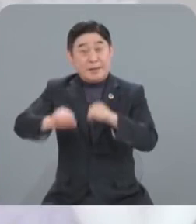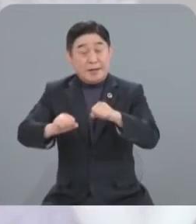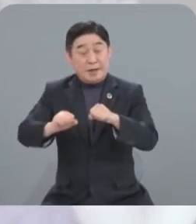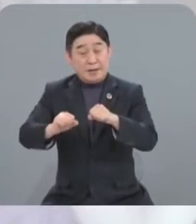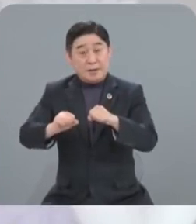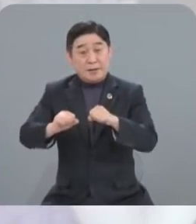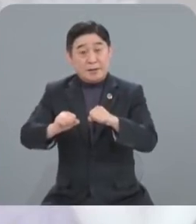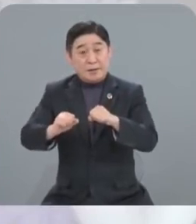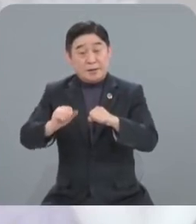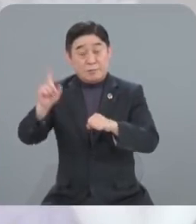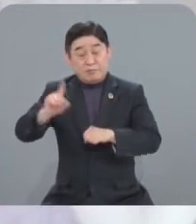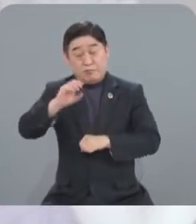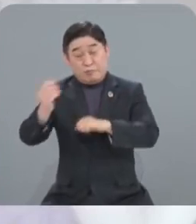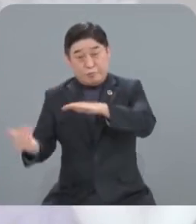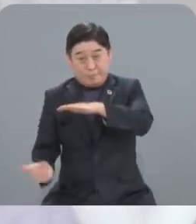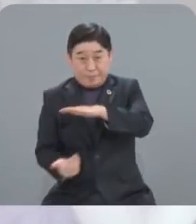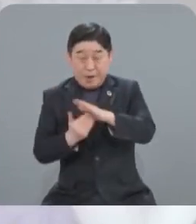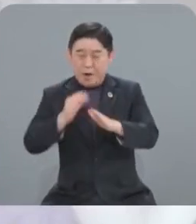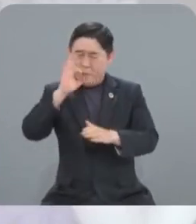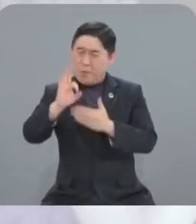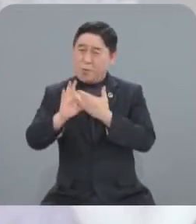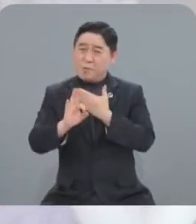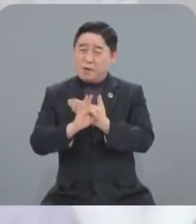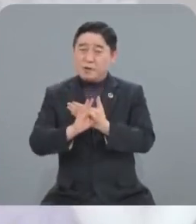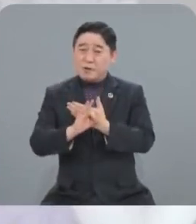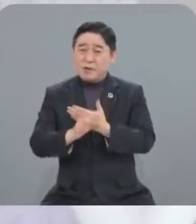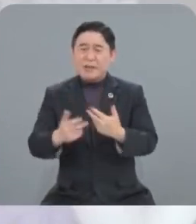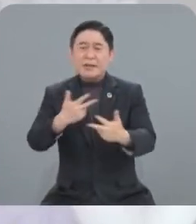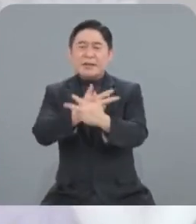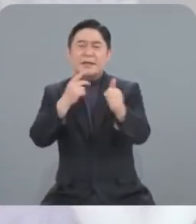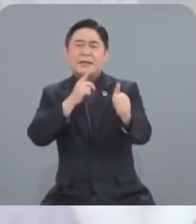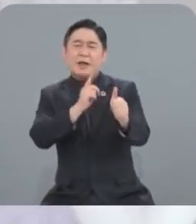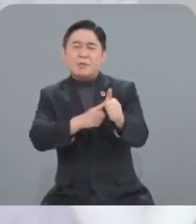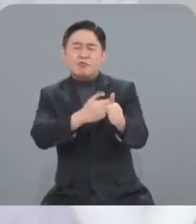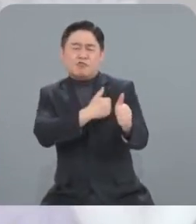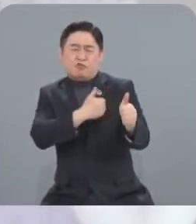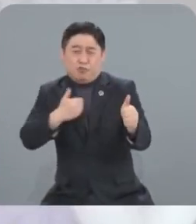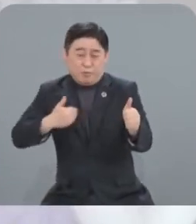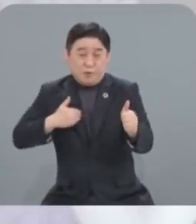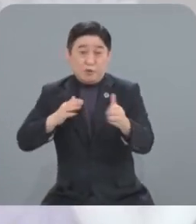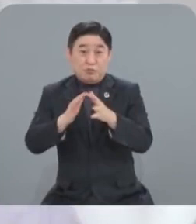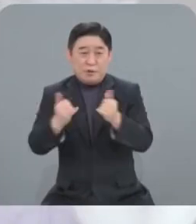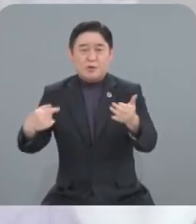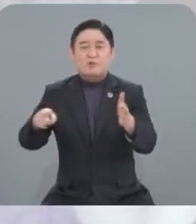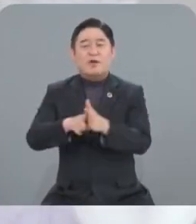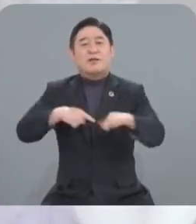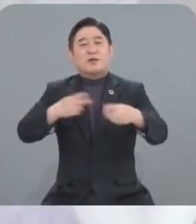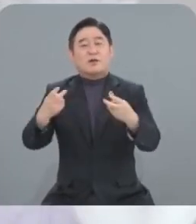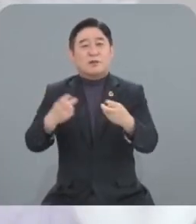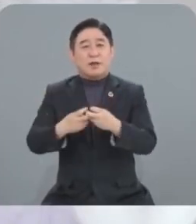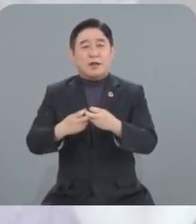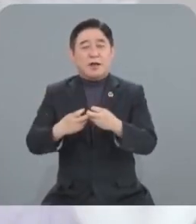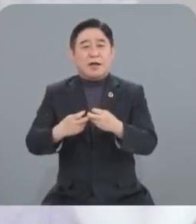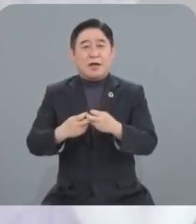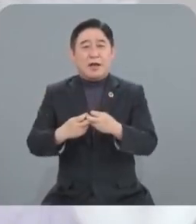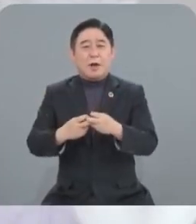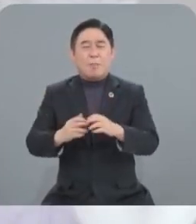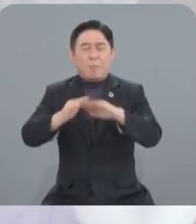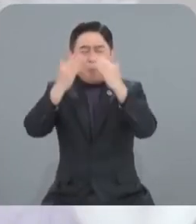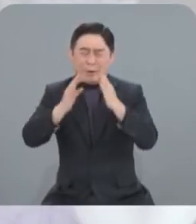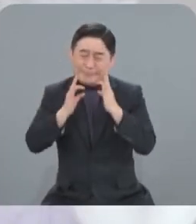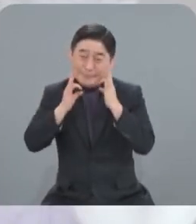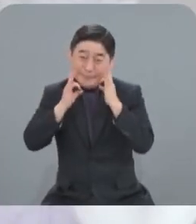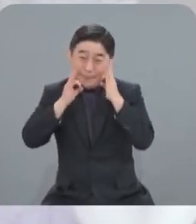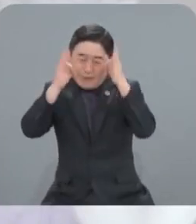달성 했는 것만 봐도 우리는 그가 충분히 국민을 위한 정책의 옴과 정성을